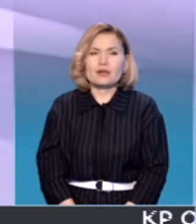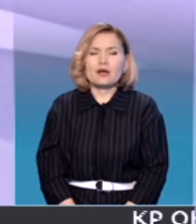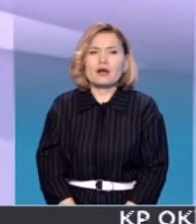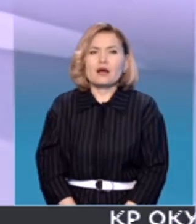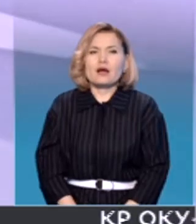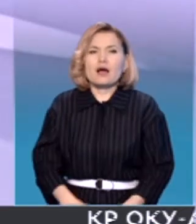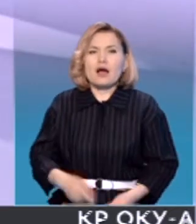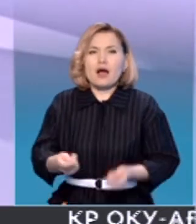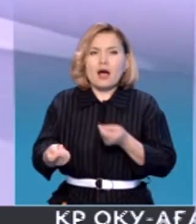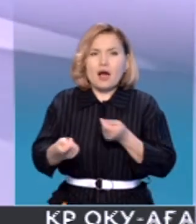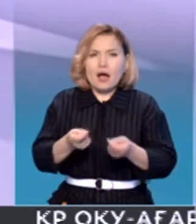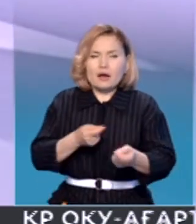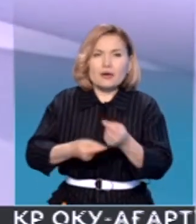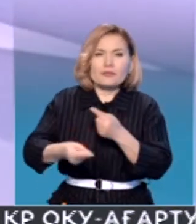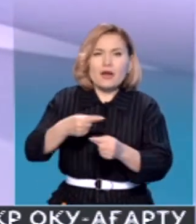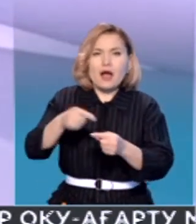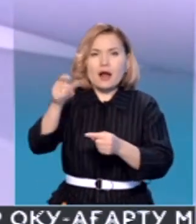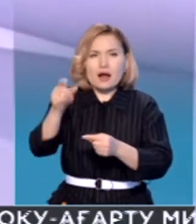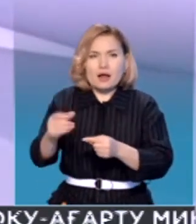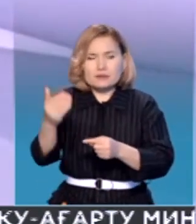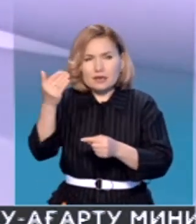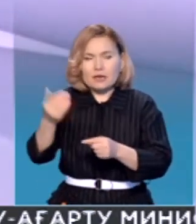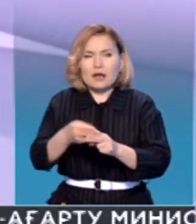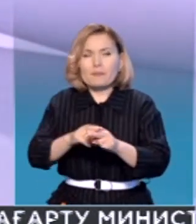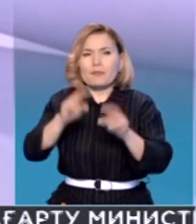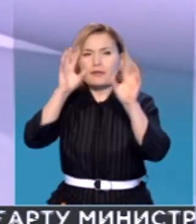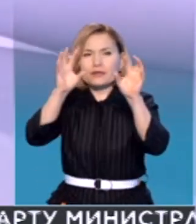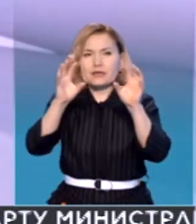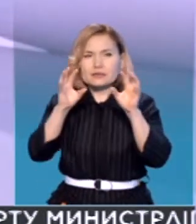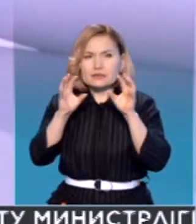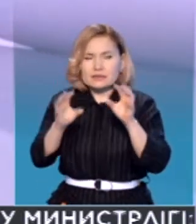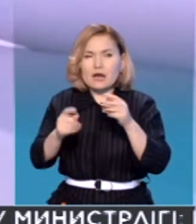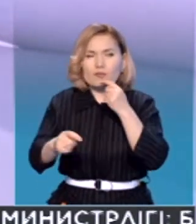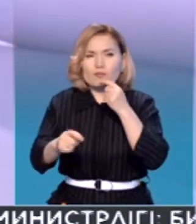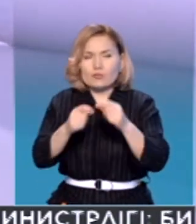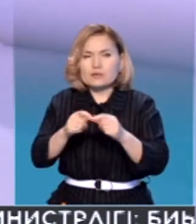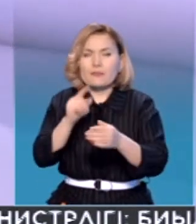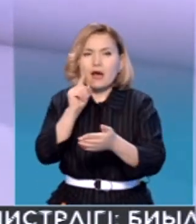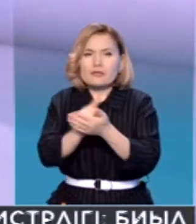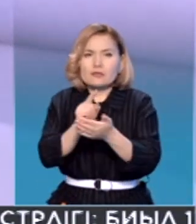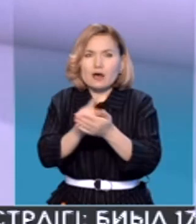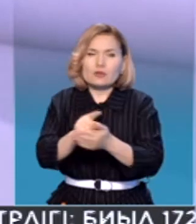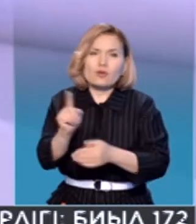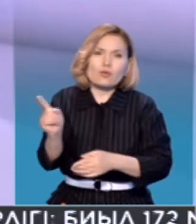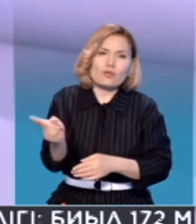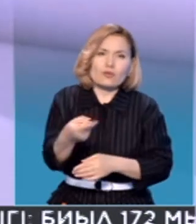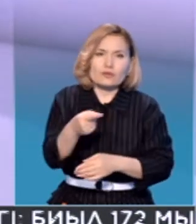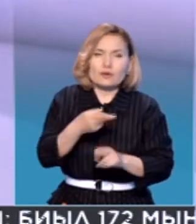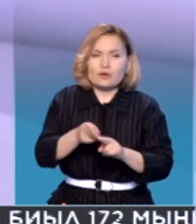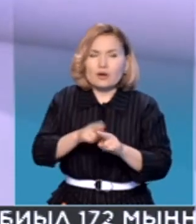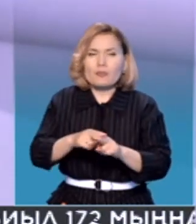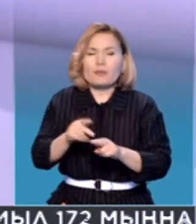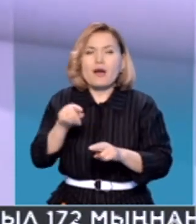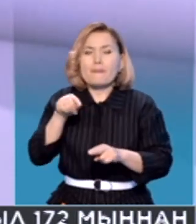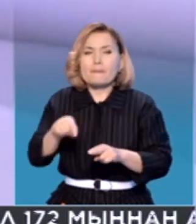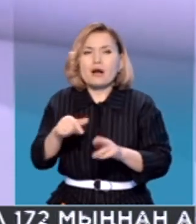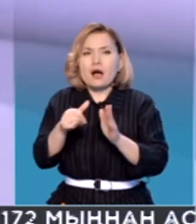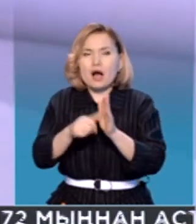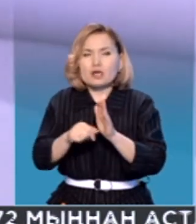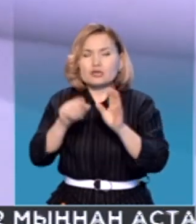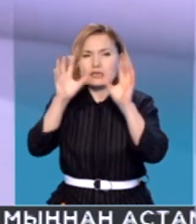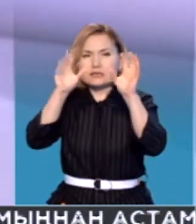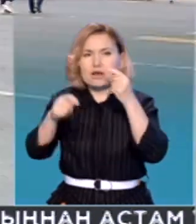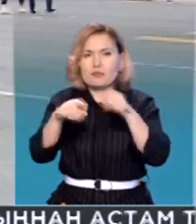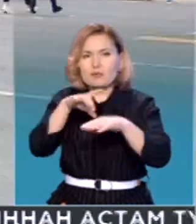Әкімдіктер кәсіпкерлерге заңсыз салық төлетіп отырған. Бас прокуратура ел бойынша 1600-ден аса заң бұзушылық анықтады.